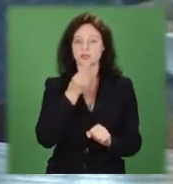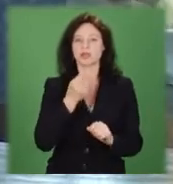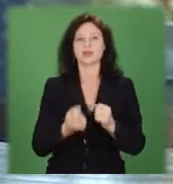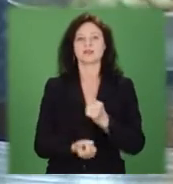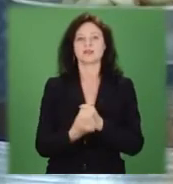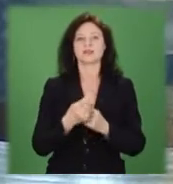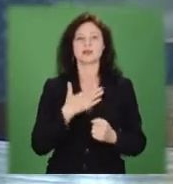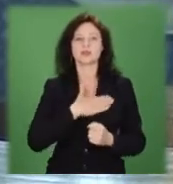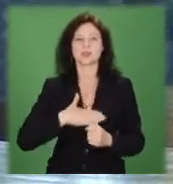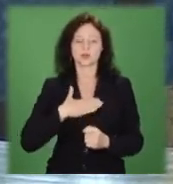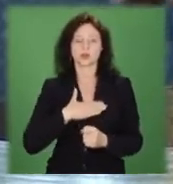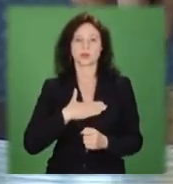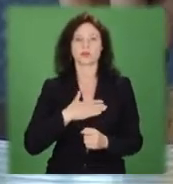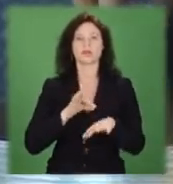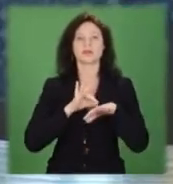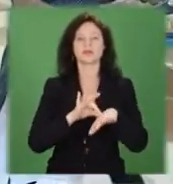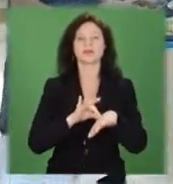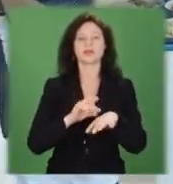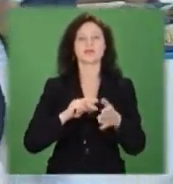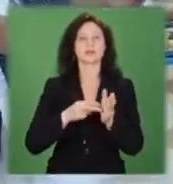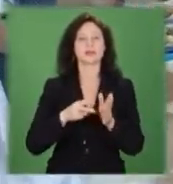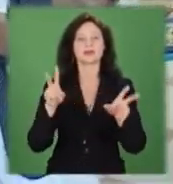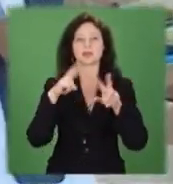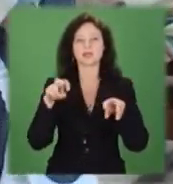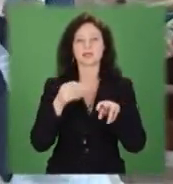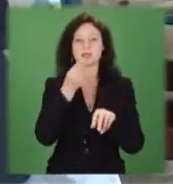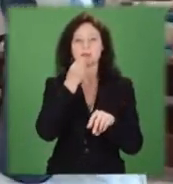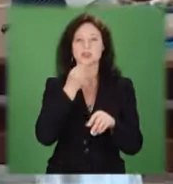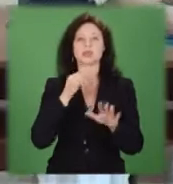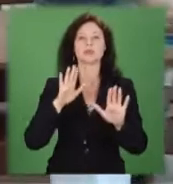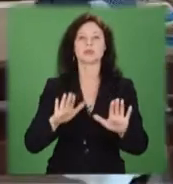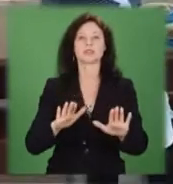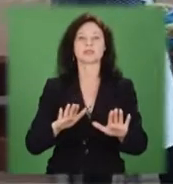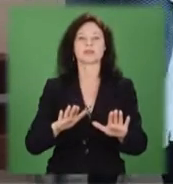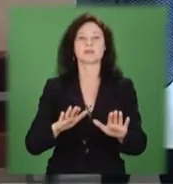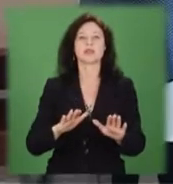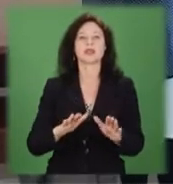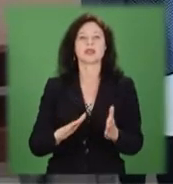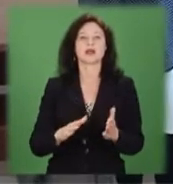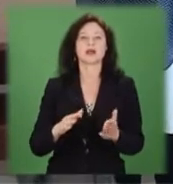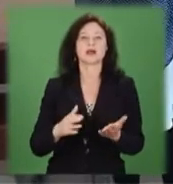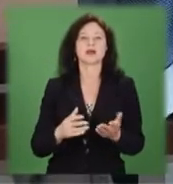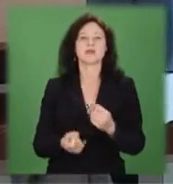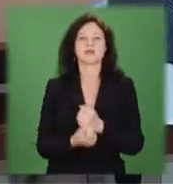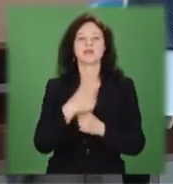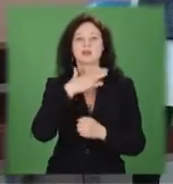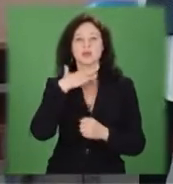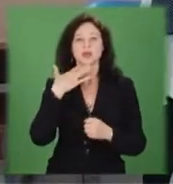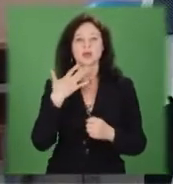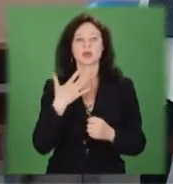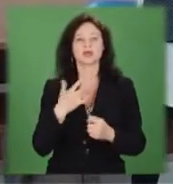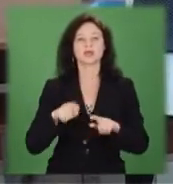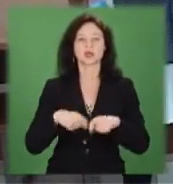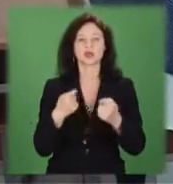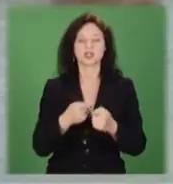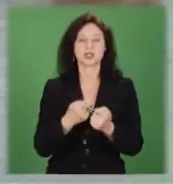потребителей, вызывает тревогу. При проведении внеплановых обследований пищеблоков при регистрации вспышек выявлены